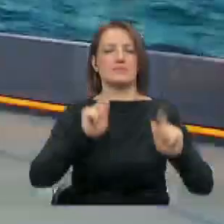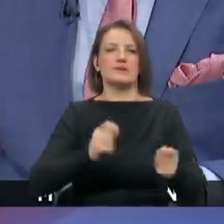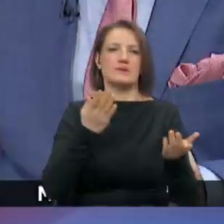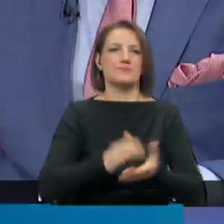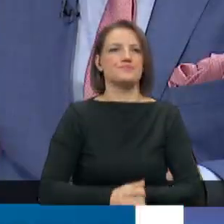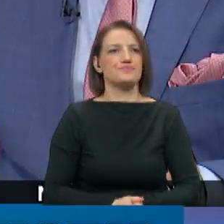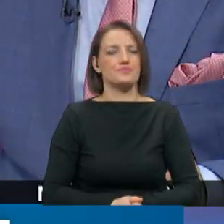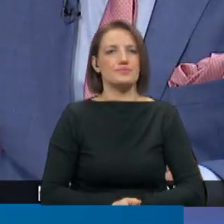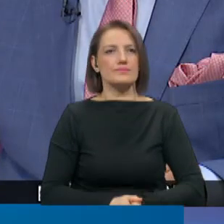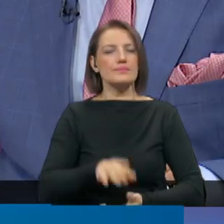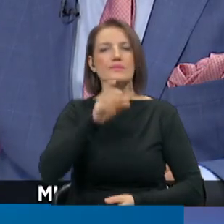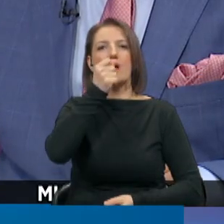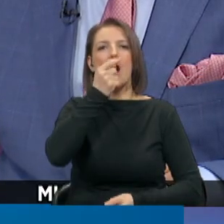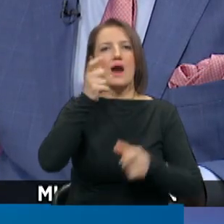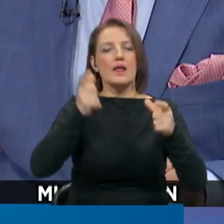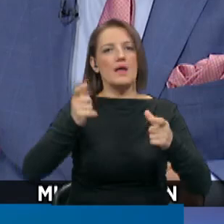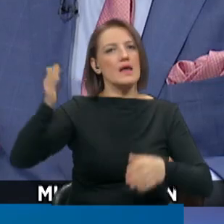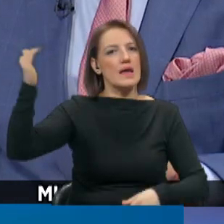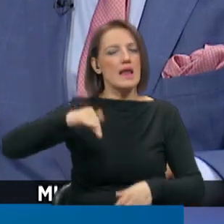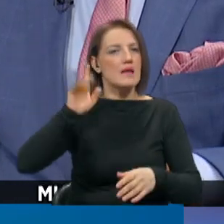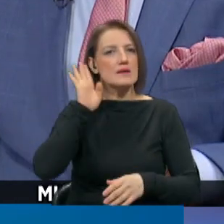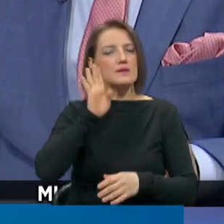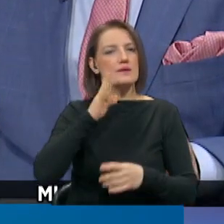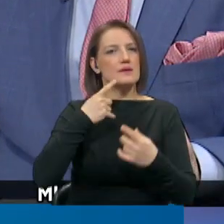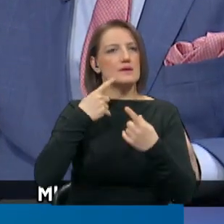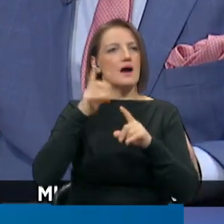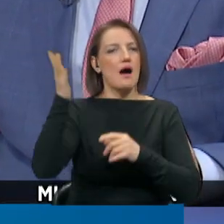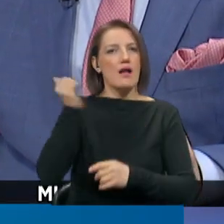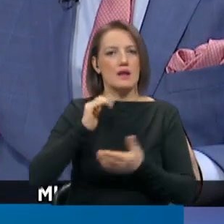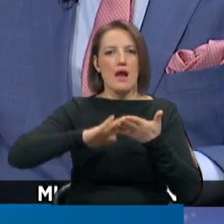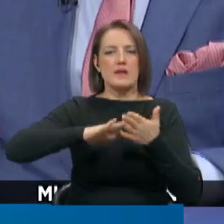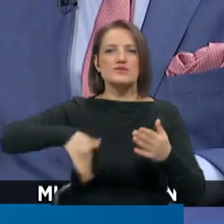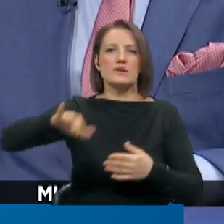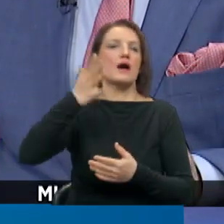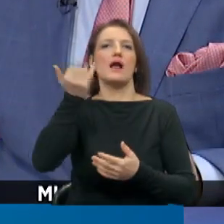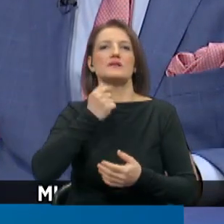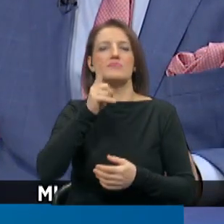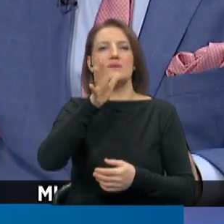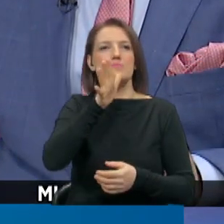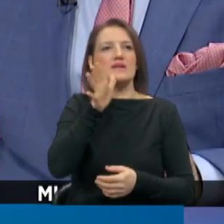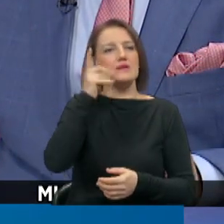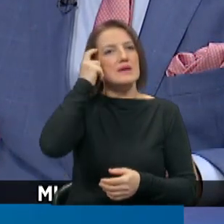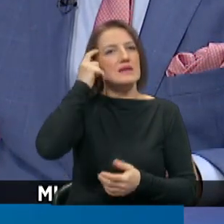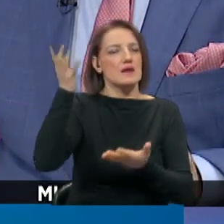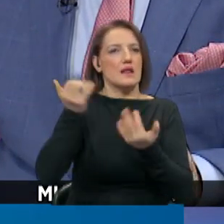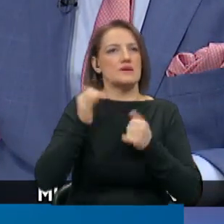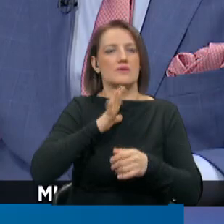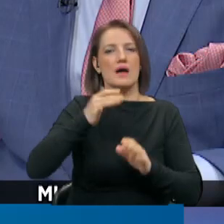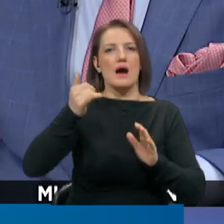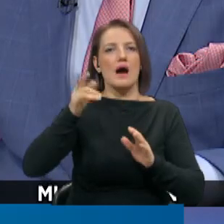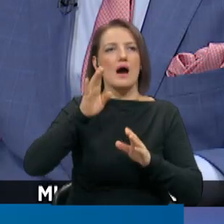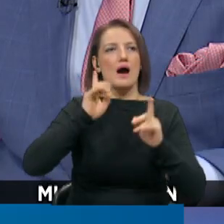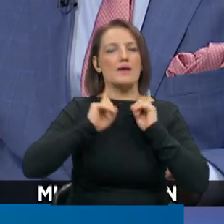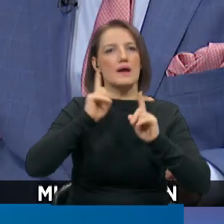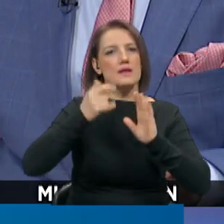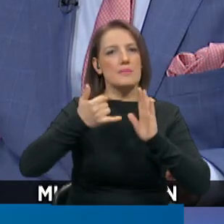bu iş bilgileri Ankara'dan gelen bizim arkadaşlarımızın Ankara'dan aldığı bir bilgi var haber et bakanlığını Gaziantep'ten alıp